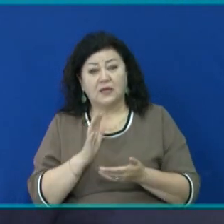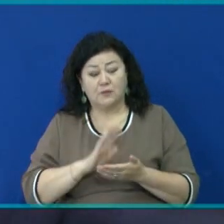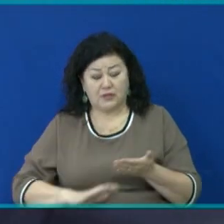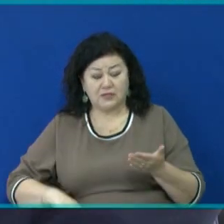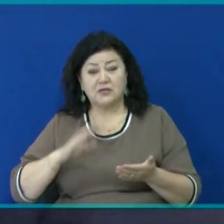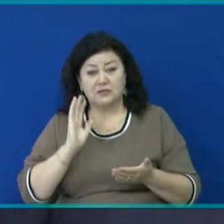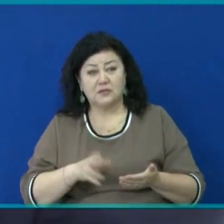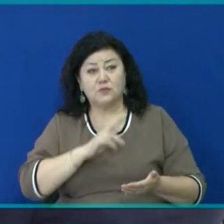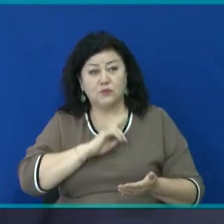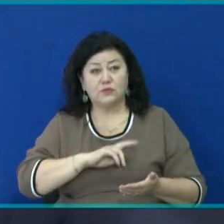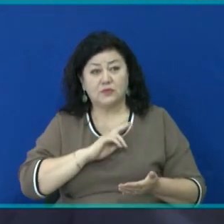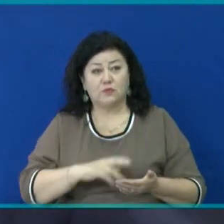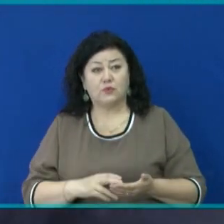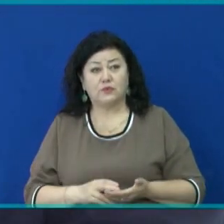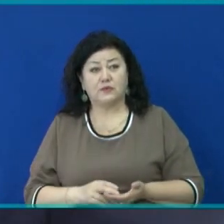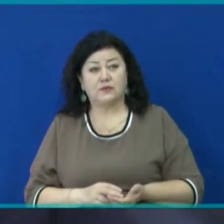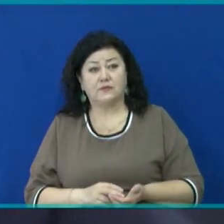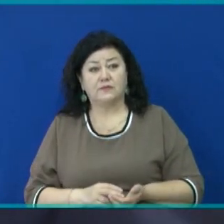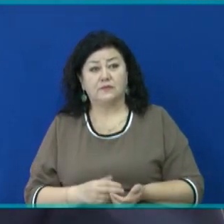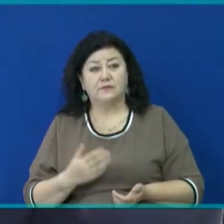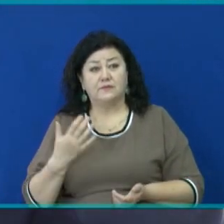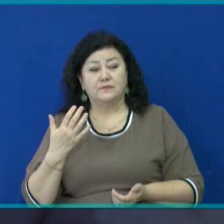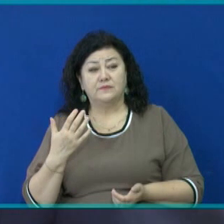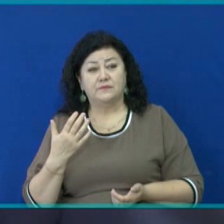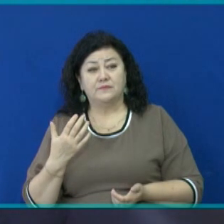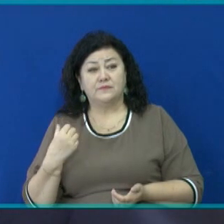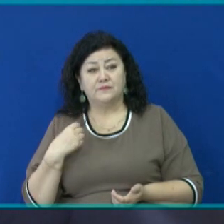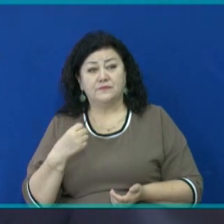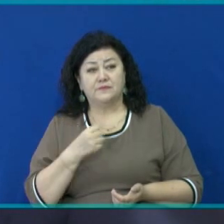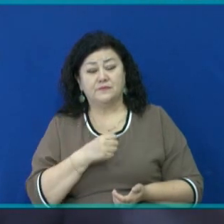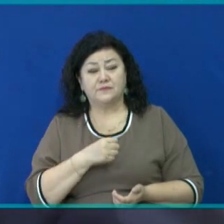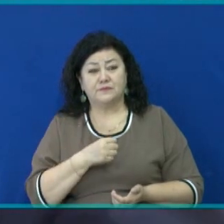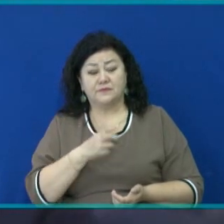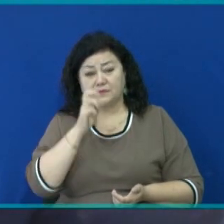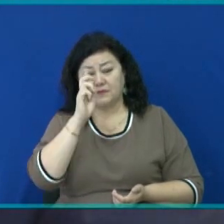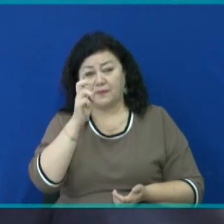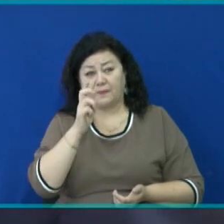Ай сайын жалғаса беретін болады. Білесіз ба, бұл енді ең мемлекет енді